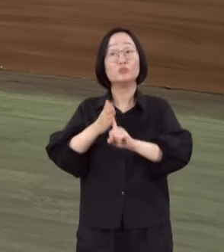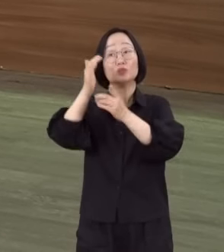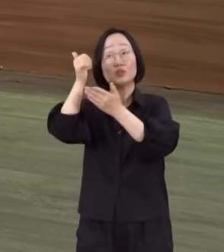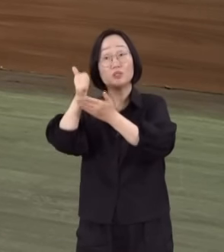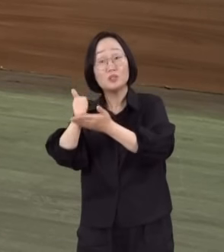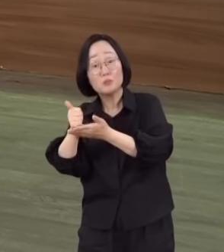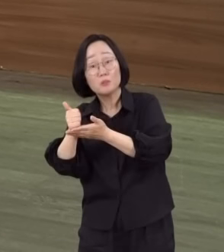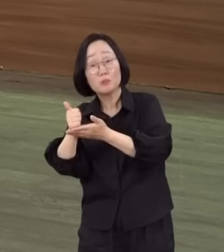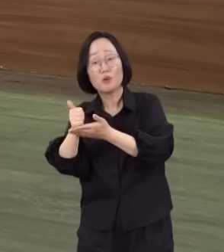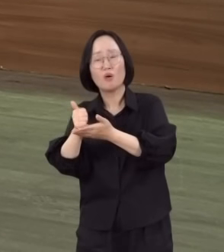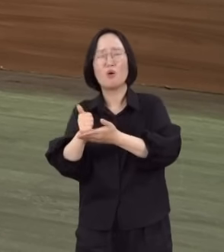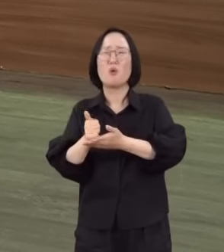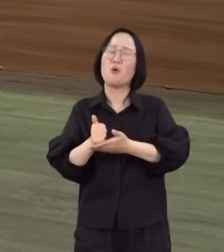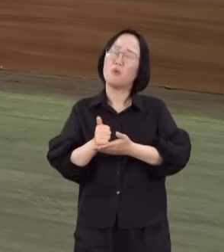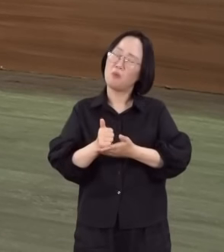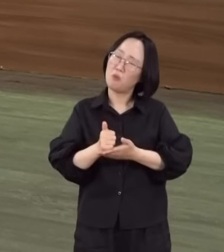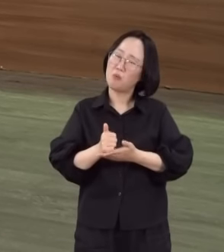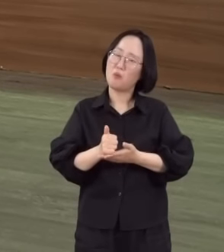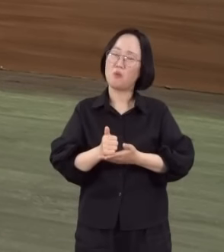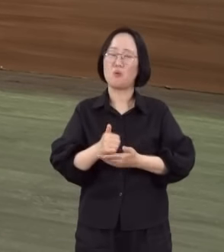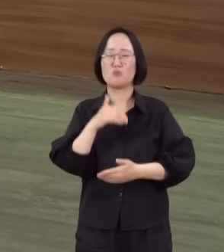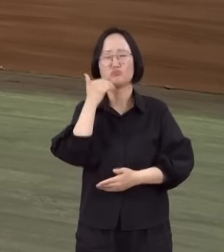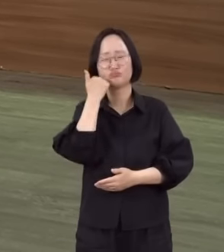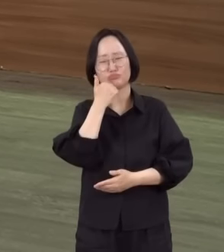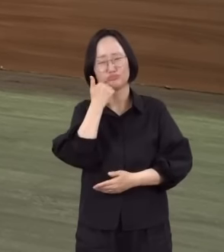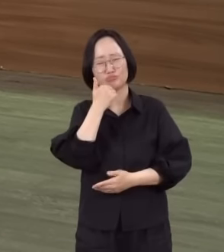부처님은 어떤 분이시길래